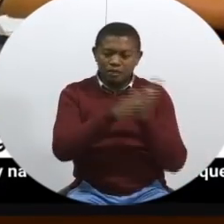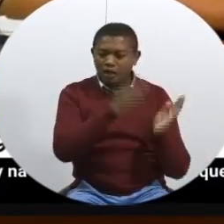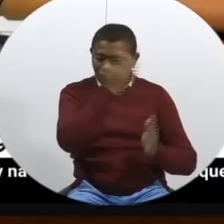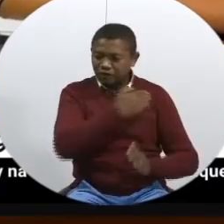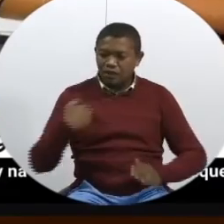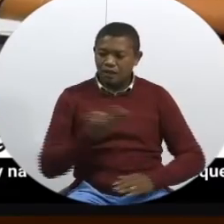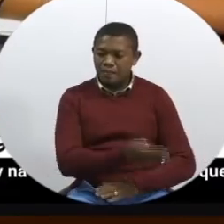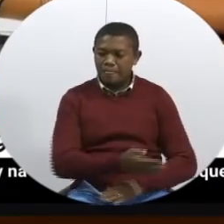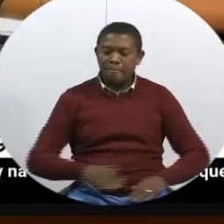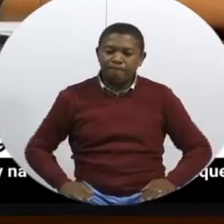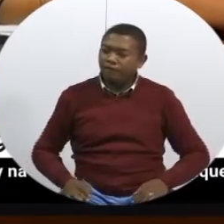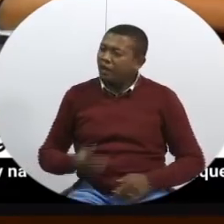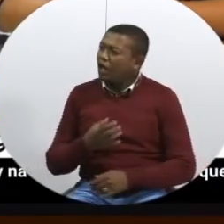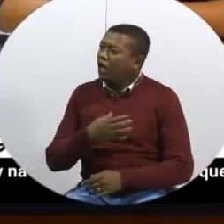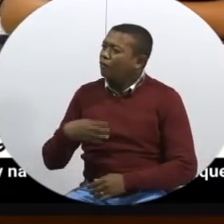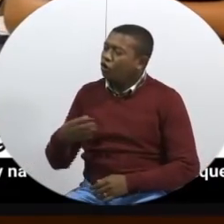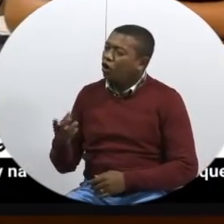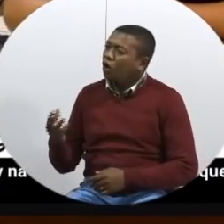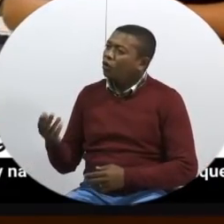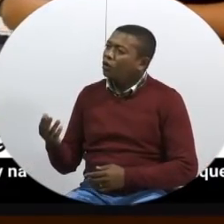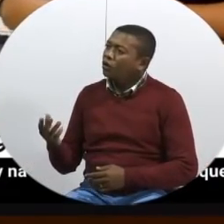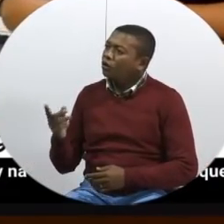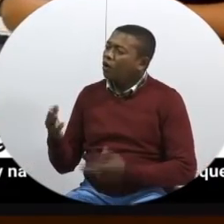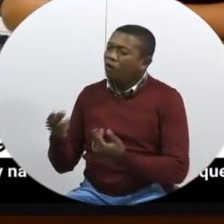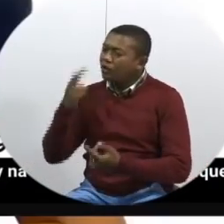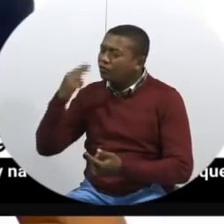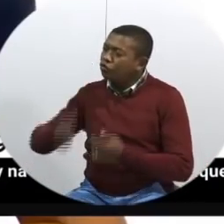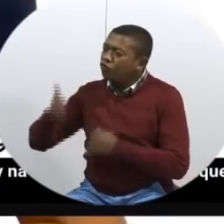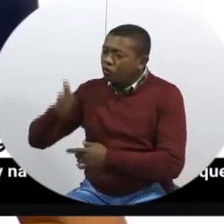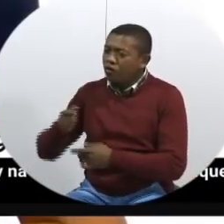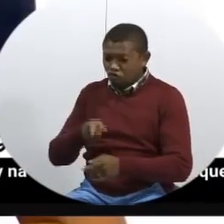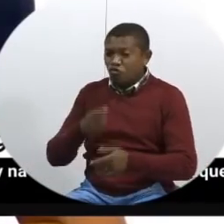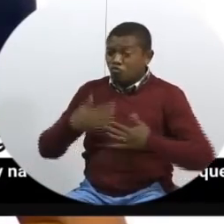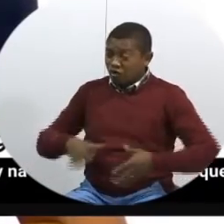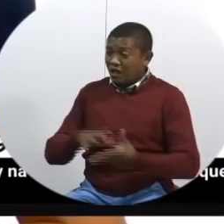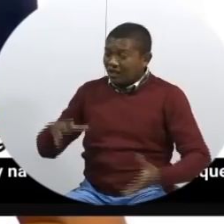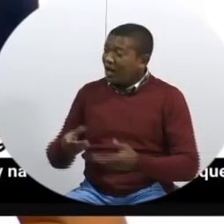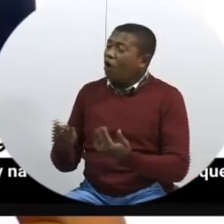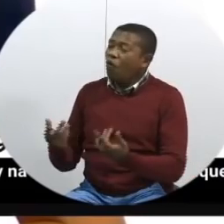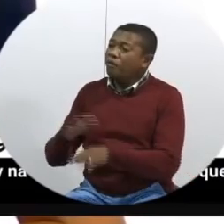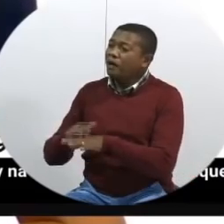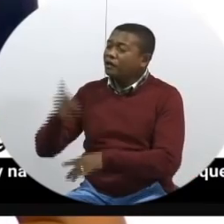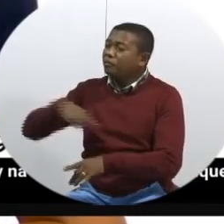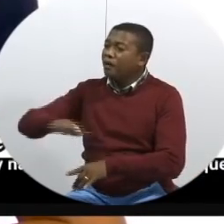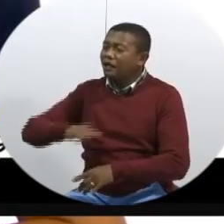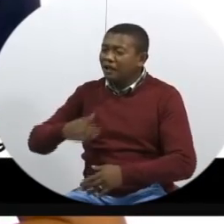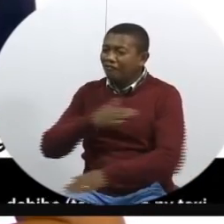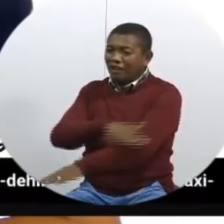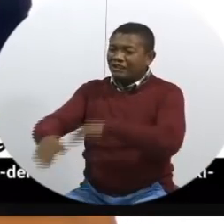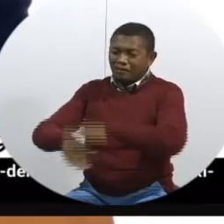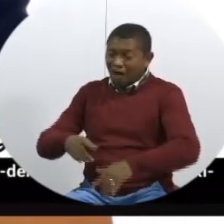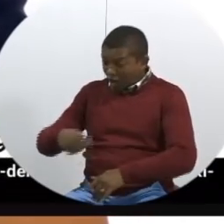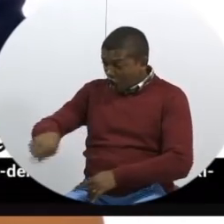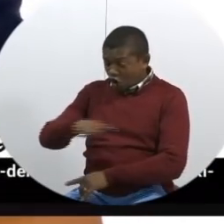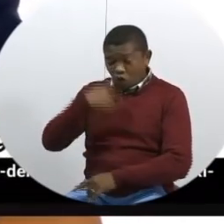aloha mikasika ny resaka toe-karena fa eo ihany koa Andriamatofolo ireo mpiasan'ny fahasalamana anisany manao ny aintso